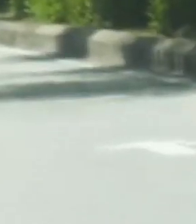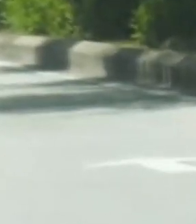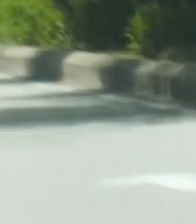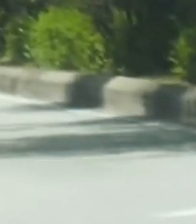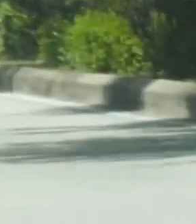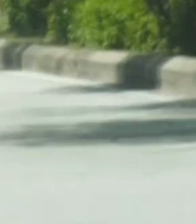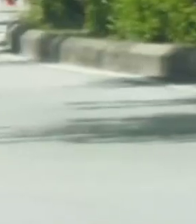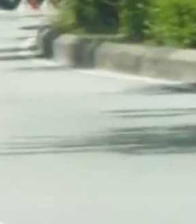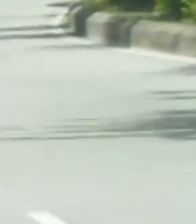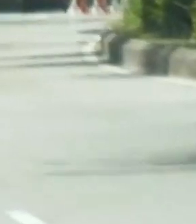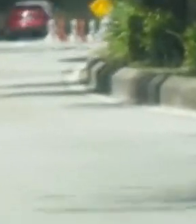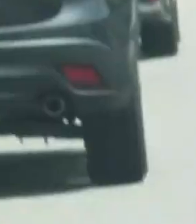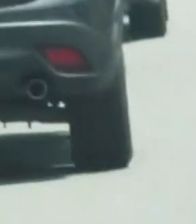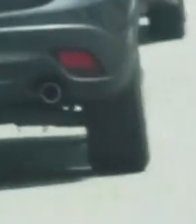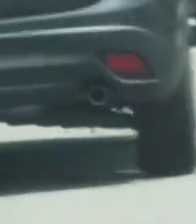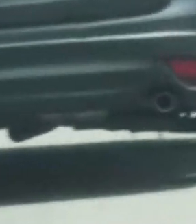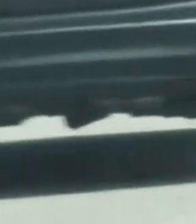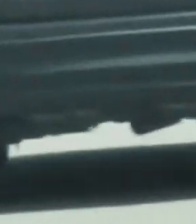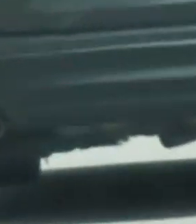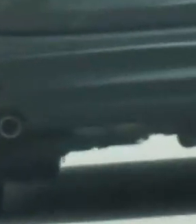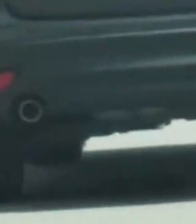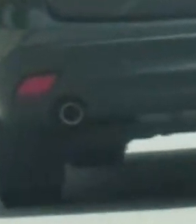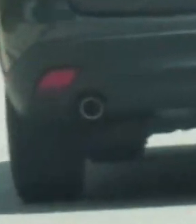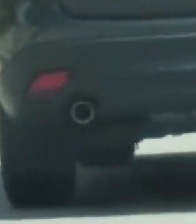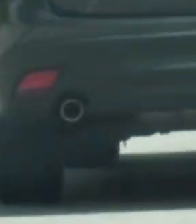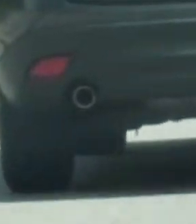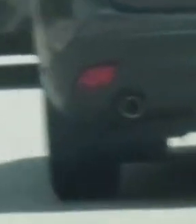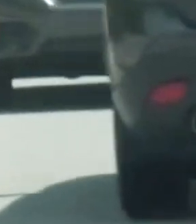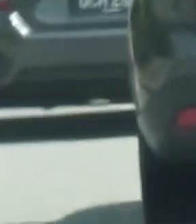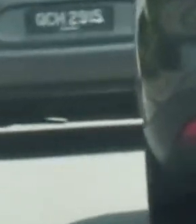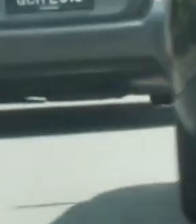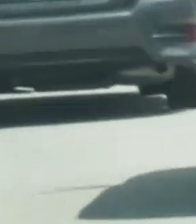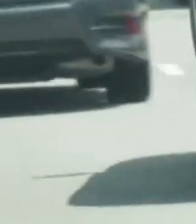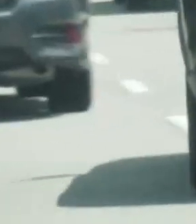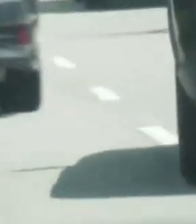ada. Di dalam peraturan yang baru tidak ada. Ya, tidak ada.